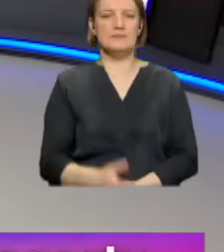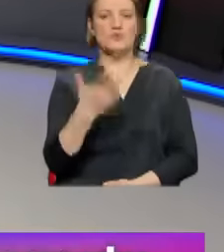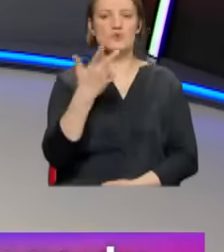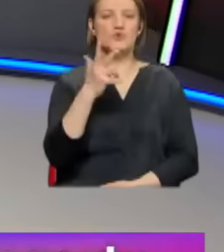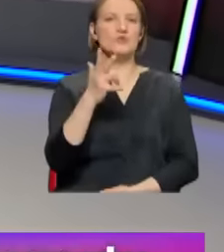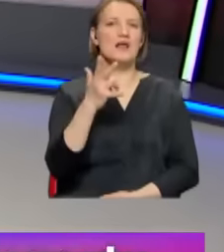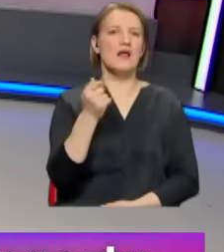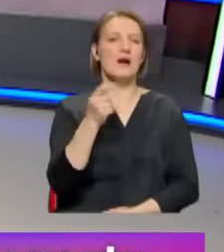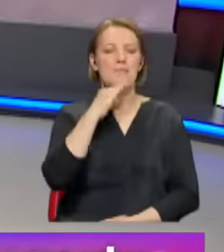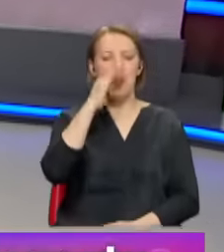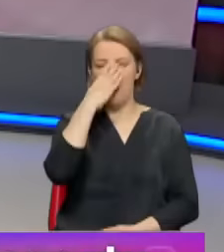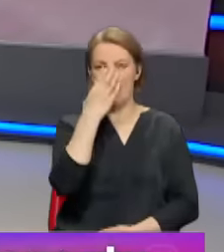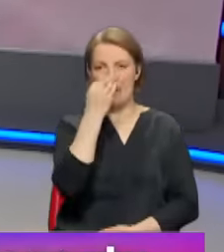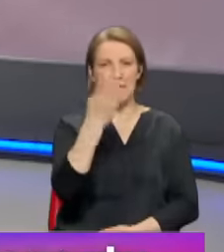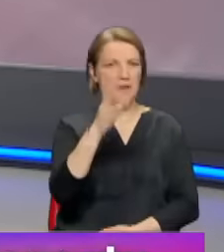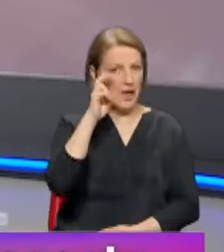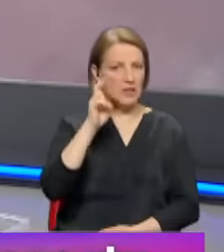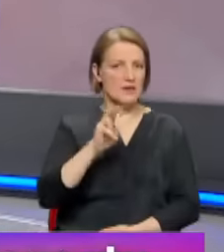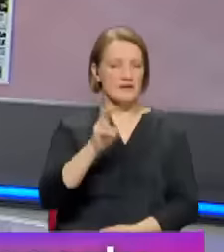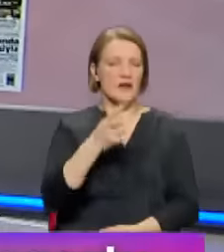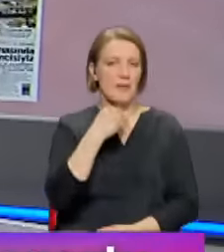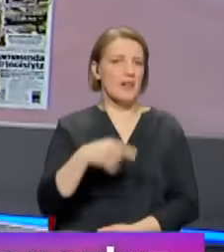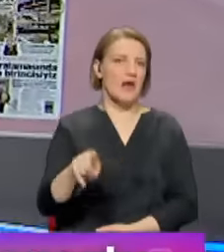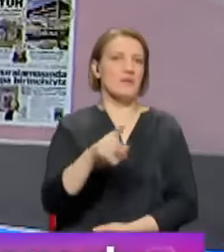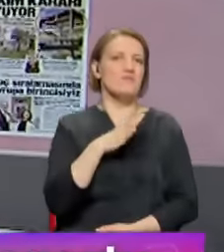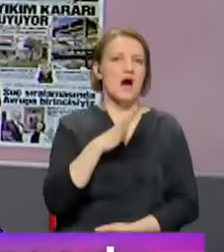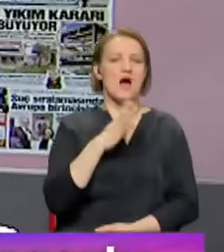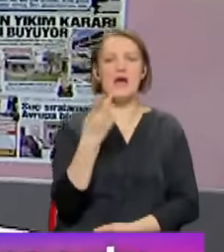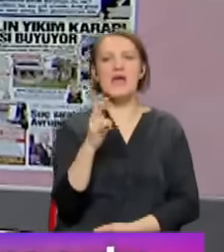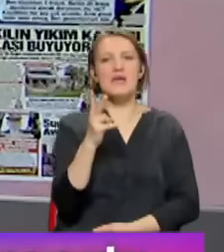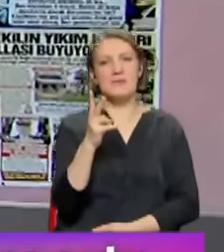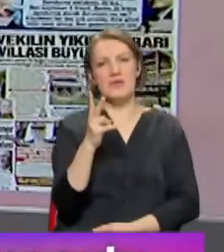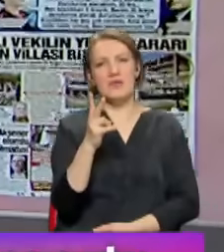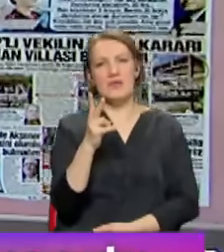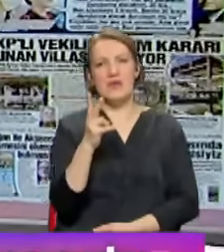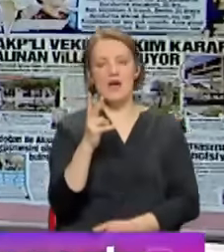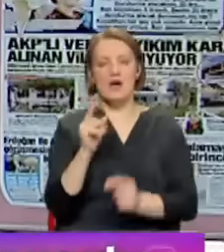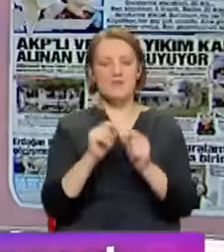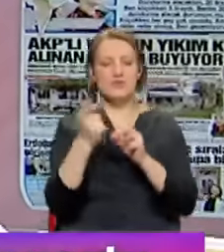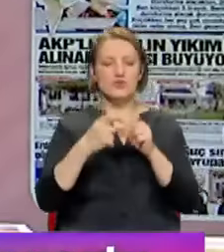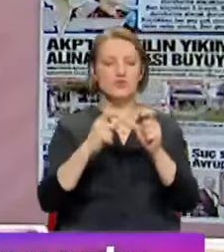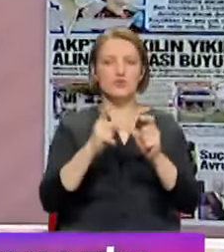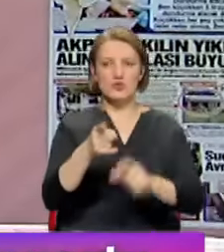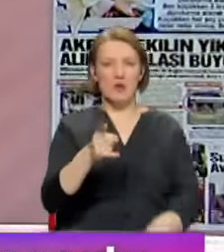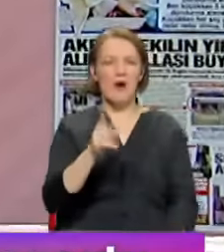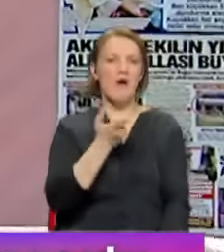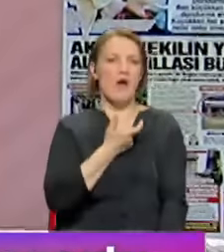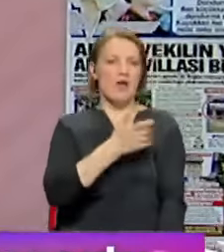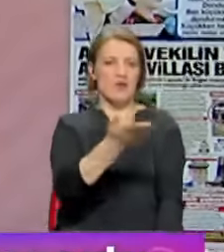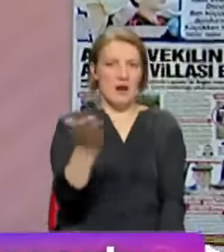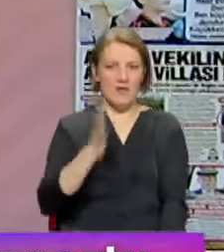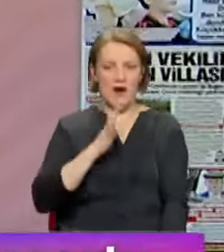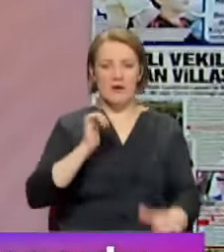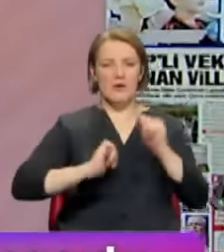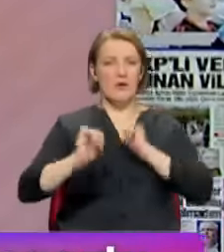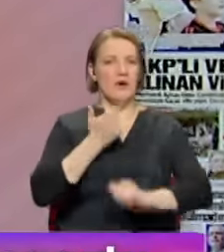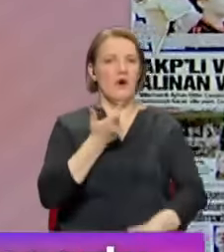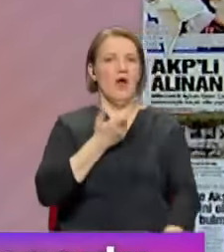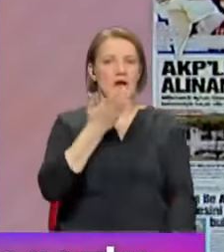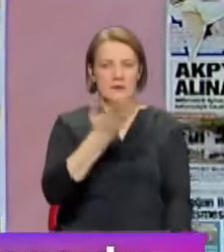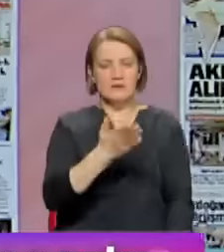3000 liralık bayram ikramiyesini hatırlatan emeklilerimiz var. 2000 liralık bursları hatırlatan öğrencilerimiz var. Üniversite